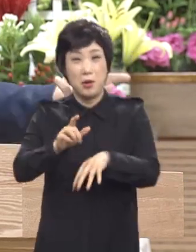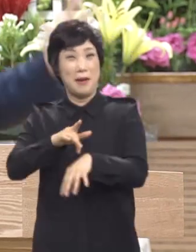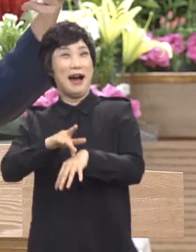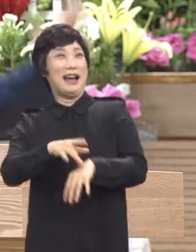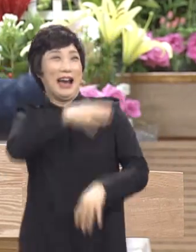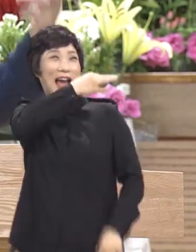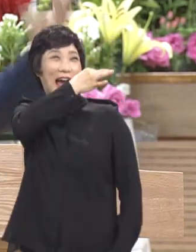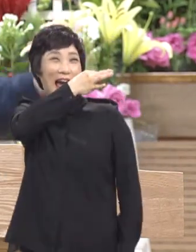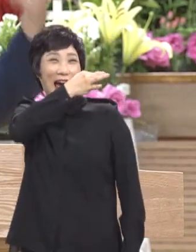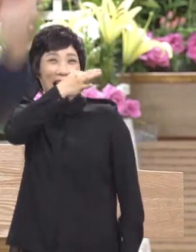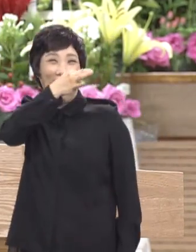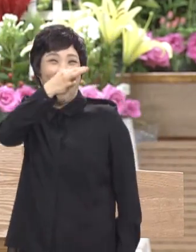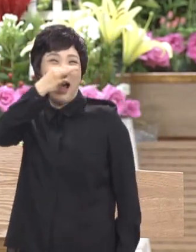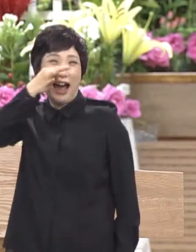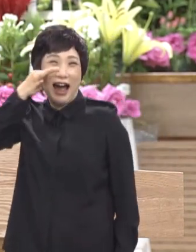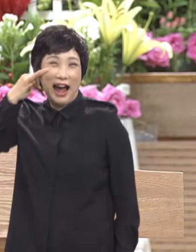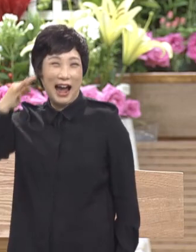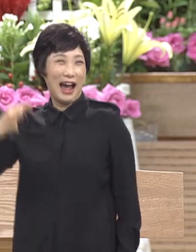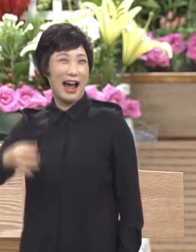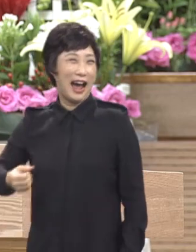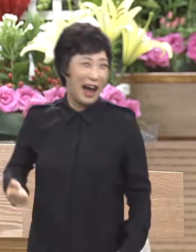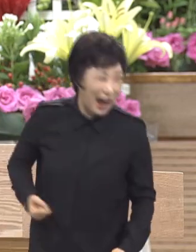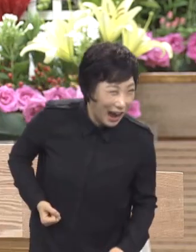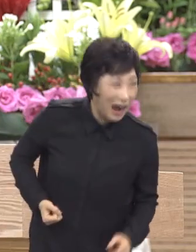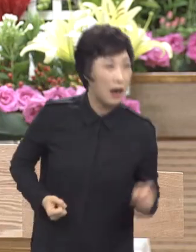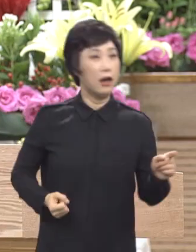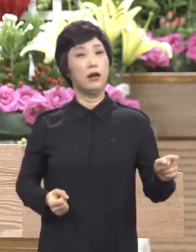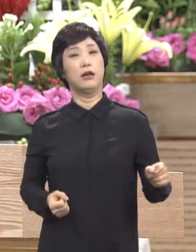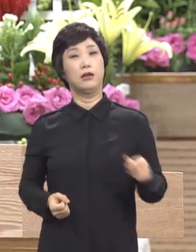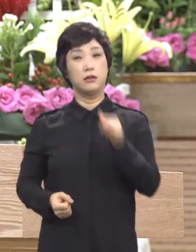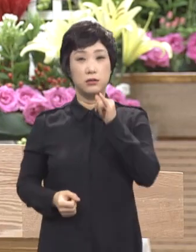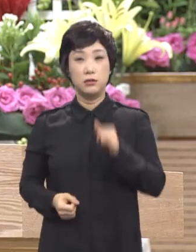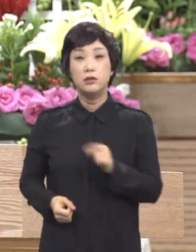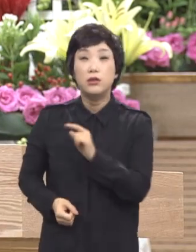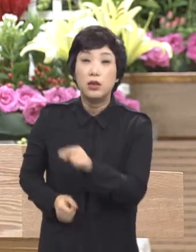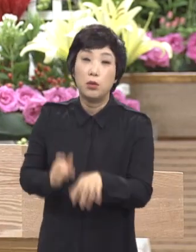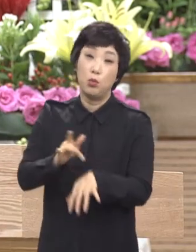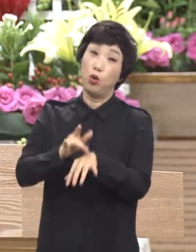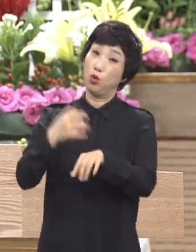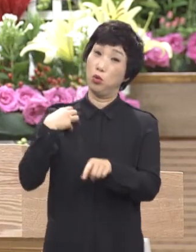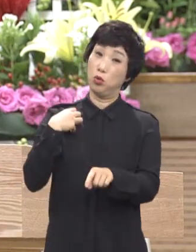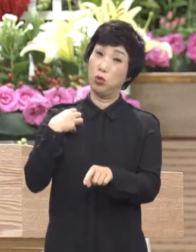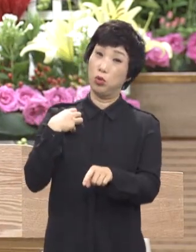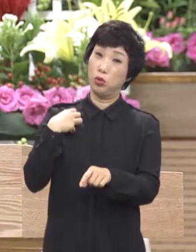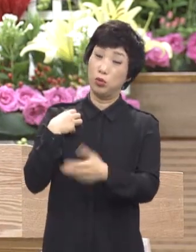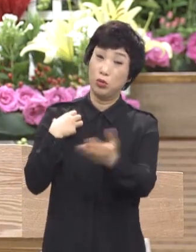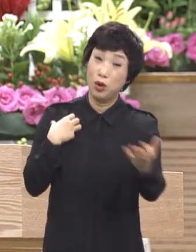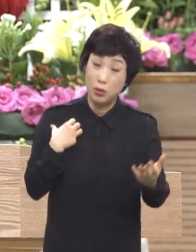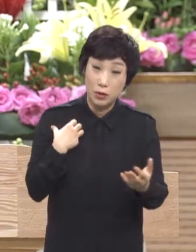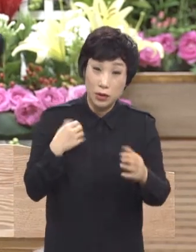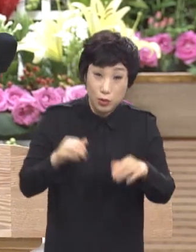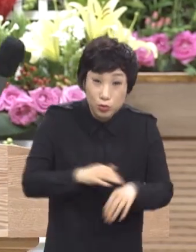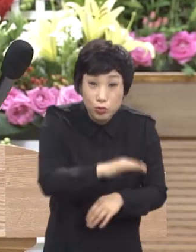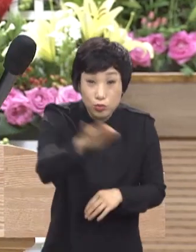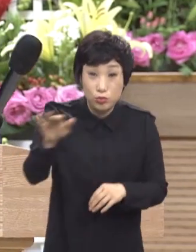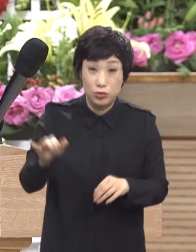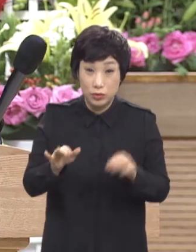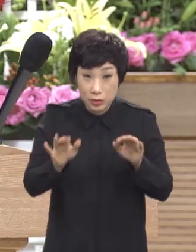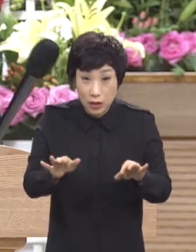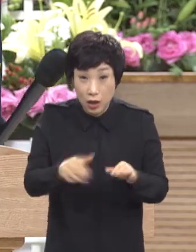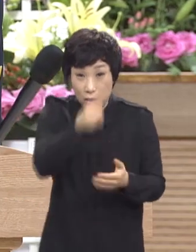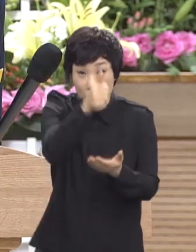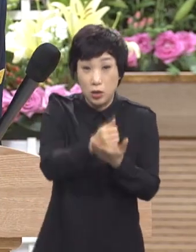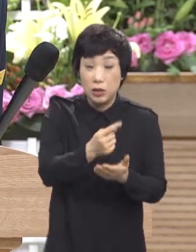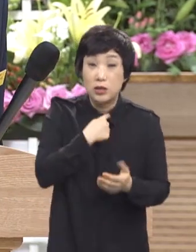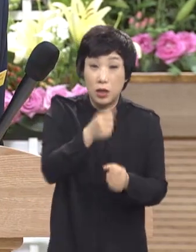이것들은 하하하하고 좋아하는 놈들이 그 놈들이요. 응? 그래서 우리는